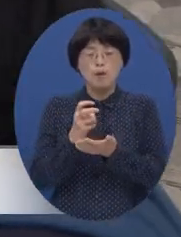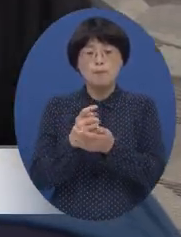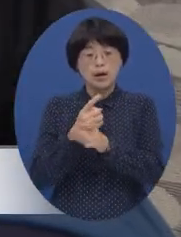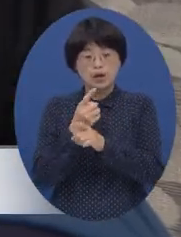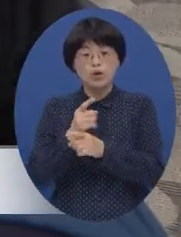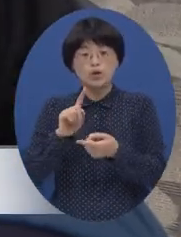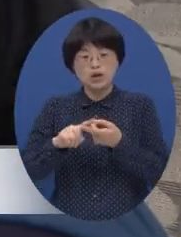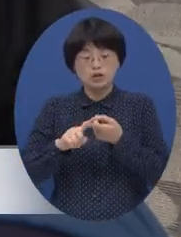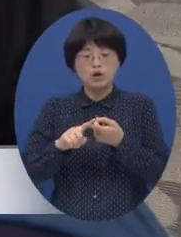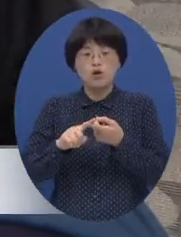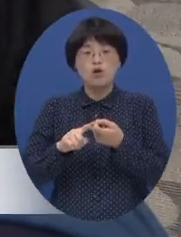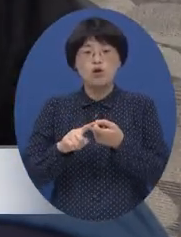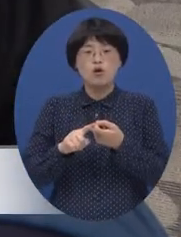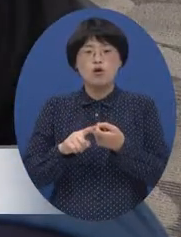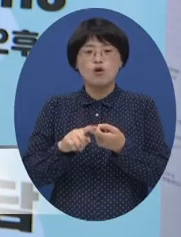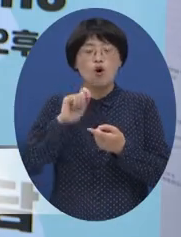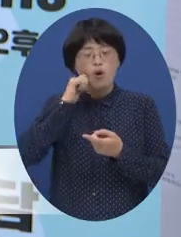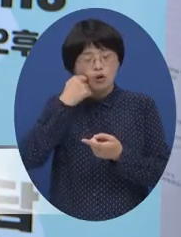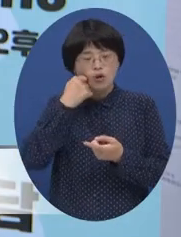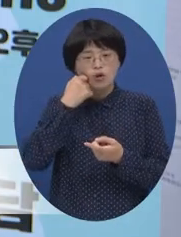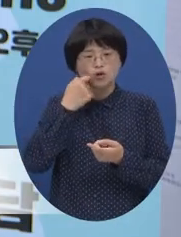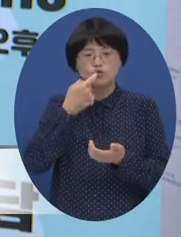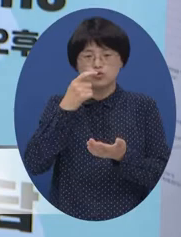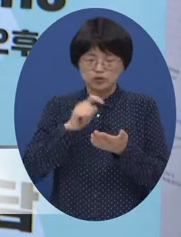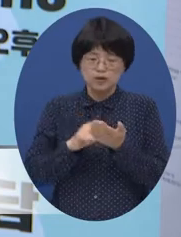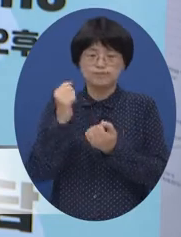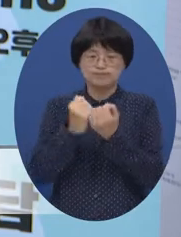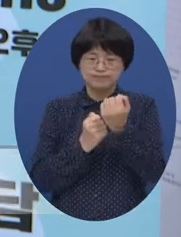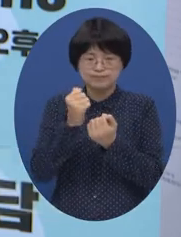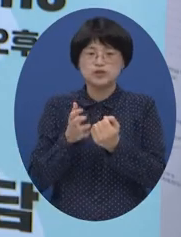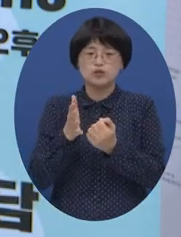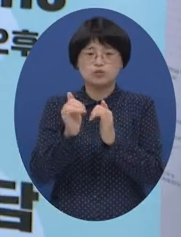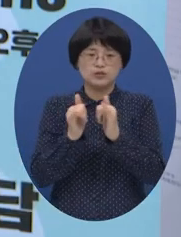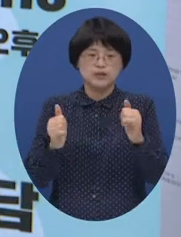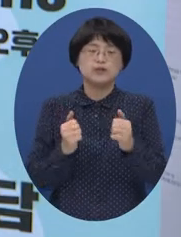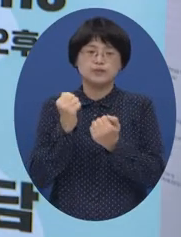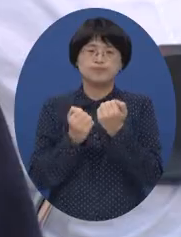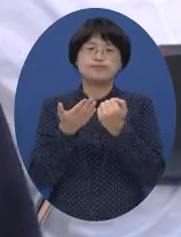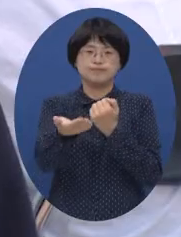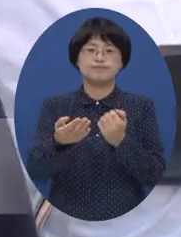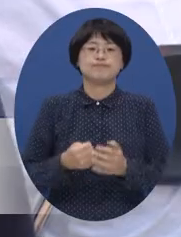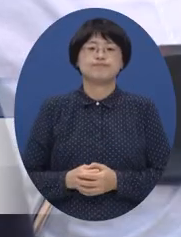어렵게 느끼는 부분은 노무사와 노동권익센터 전문가가 직접 상담했습니다.